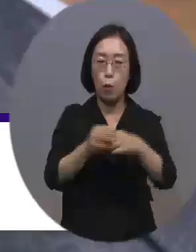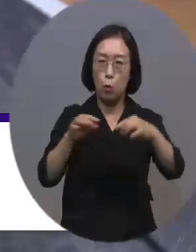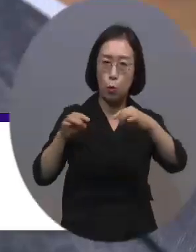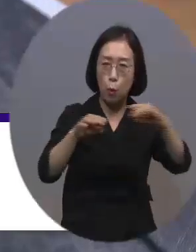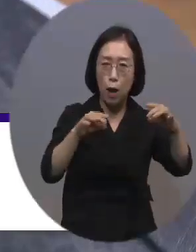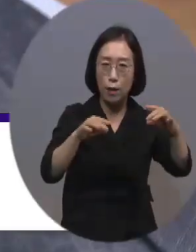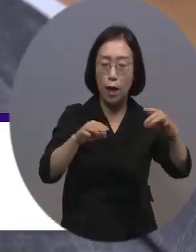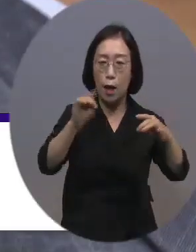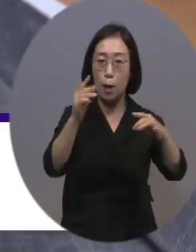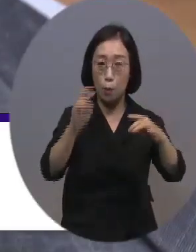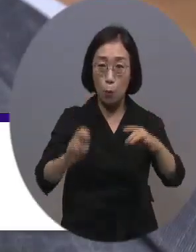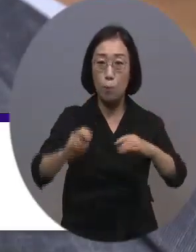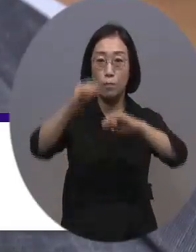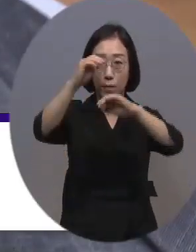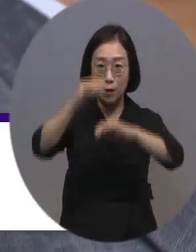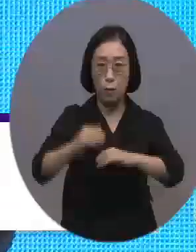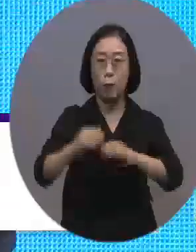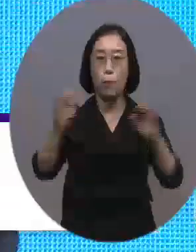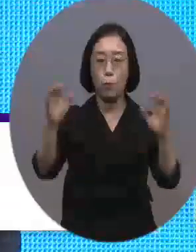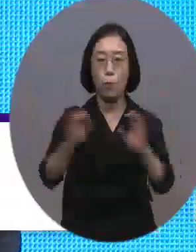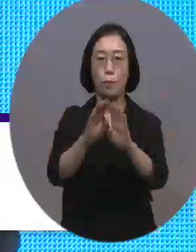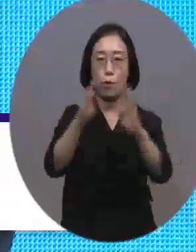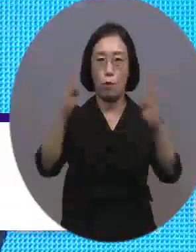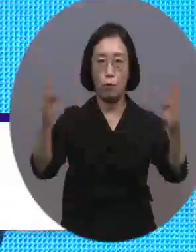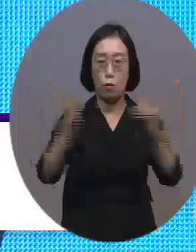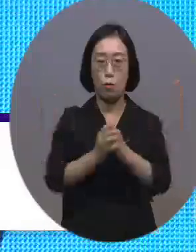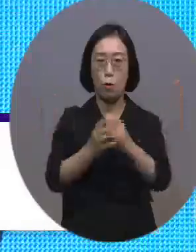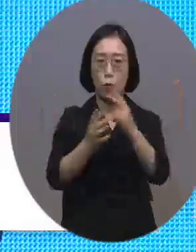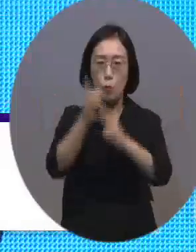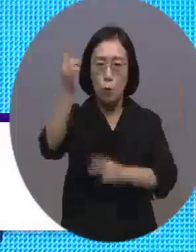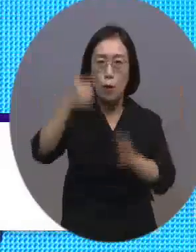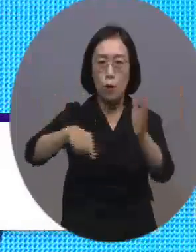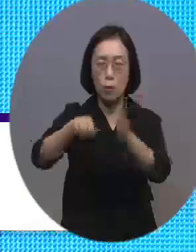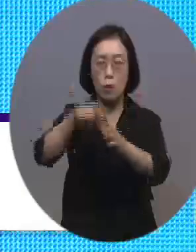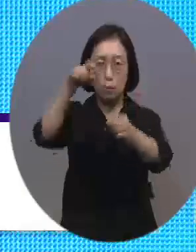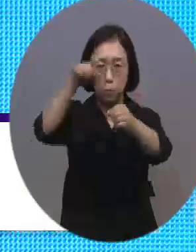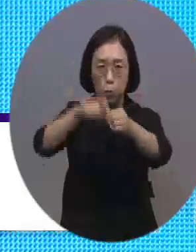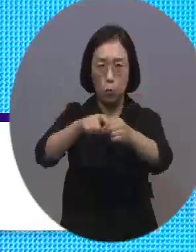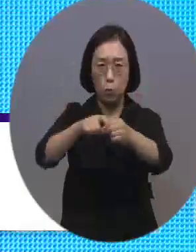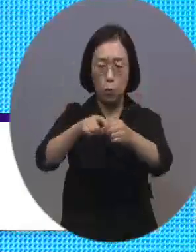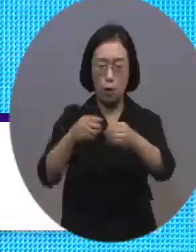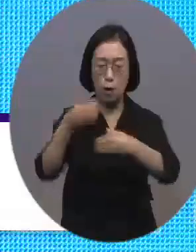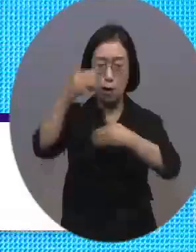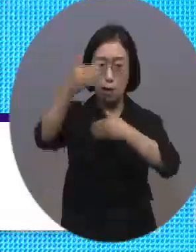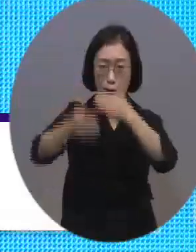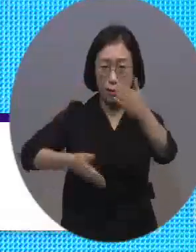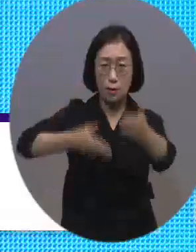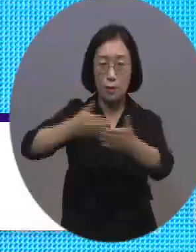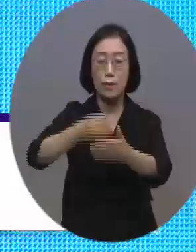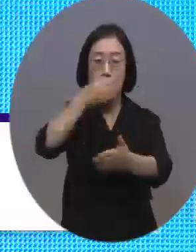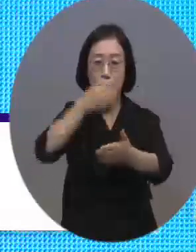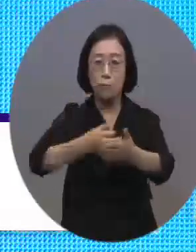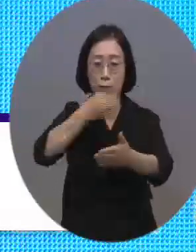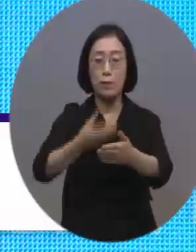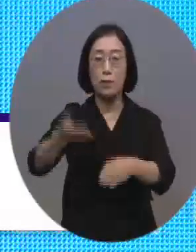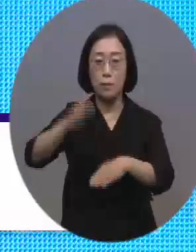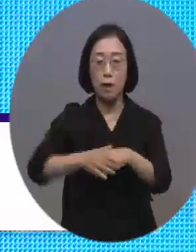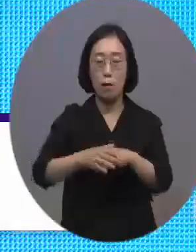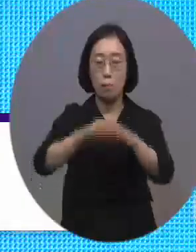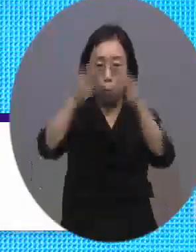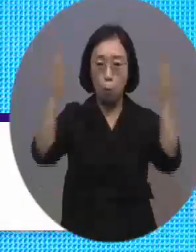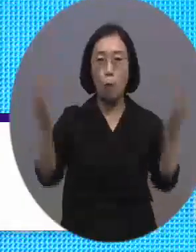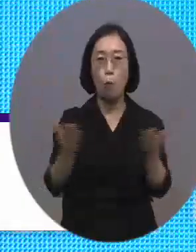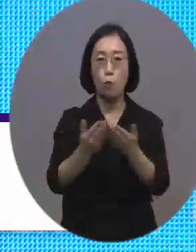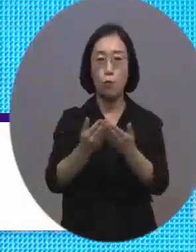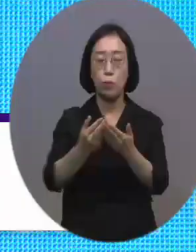이 자리에서 김영호 통일부 장관은 통일을 향한 여정은 길고 험난할 수 있지만 일상 속에서 누구나 어렵지 않은